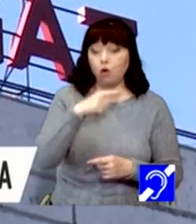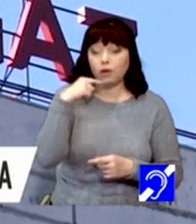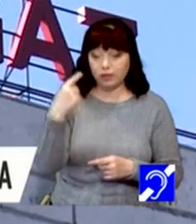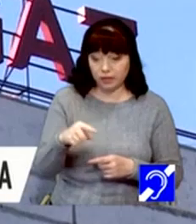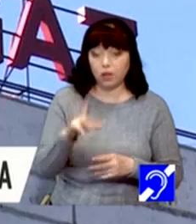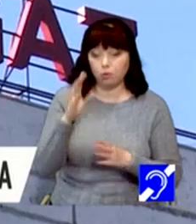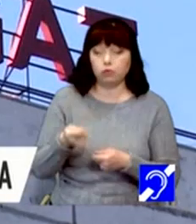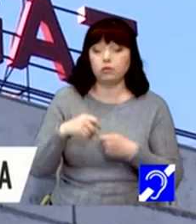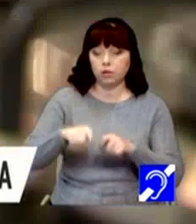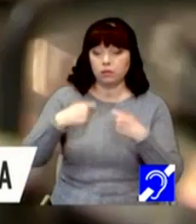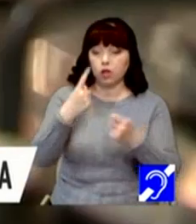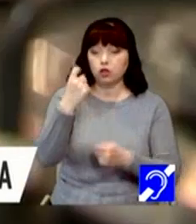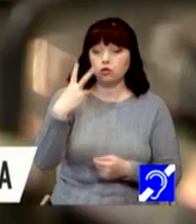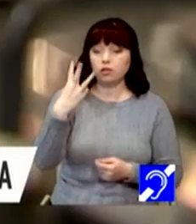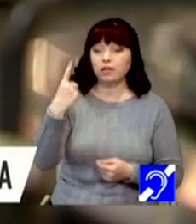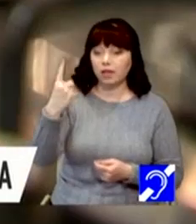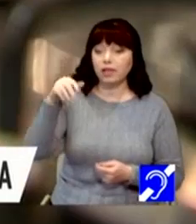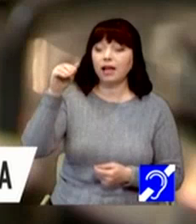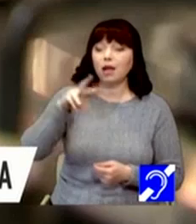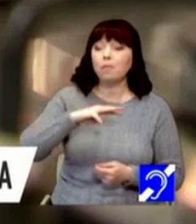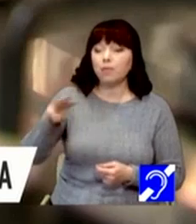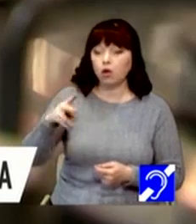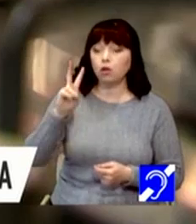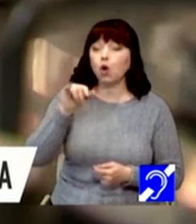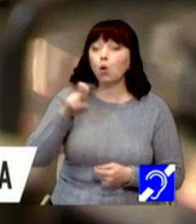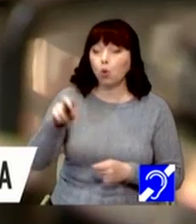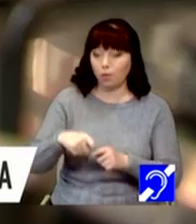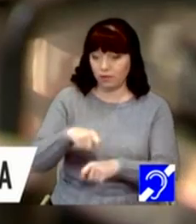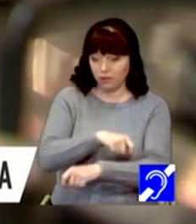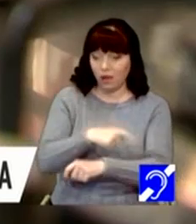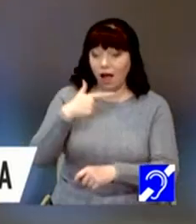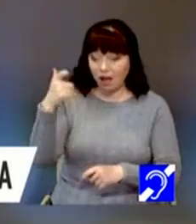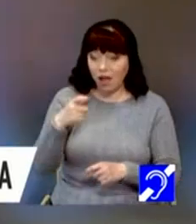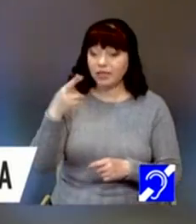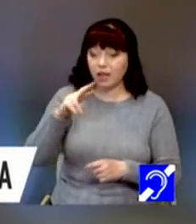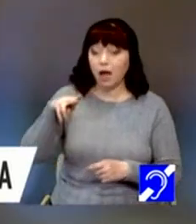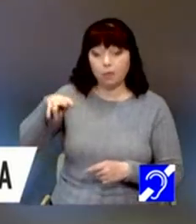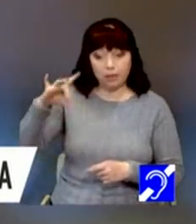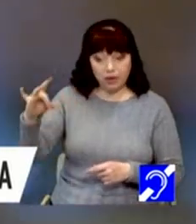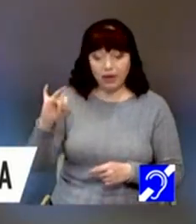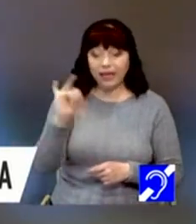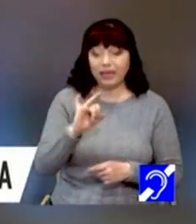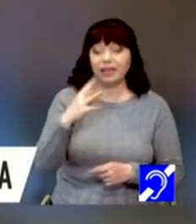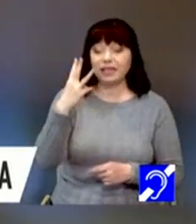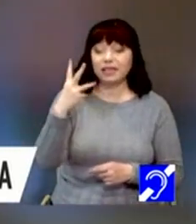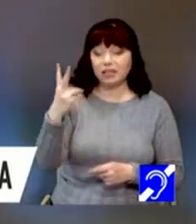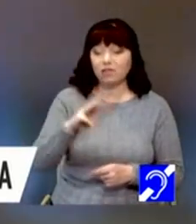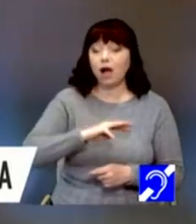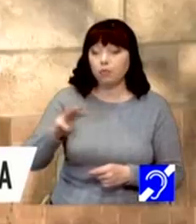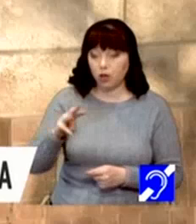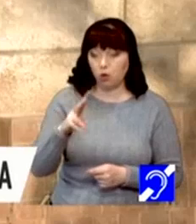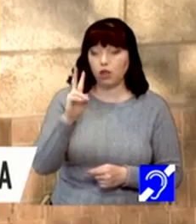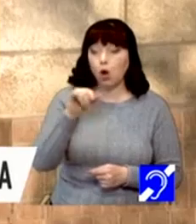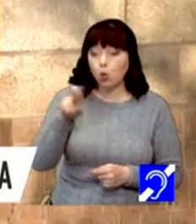rusesc va livra 131 de milioane de metri cubi pentru regiunea transnistreană și 32 de milioane